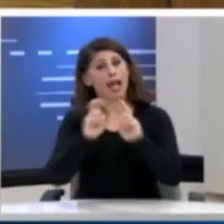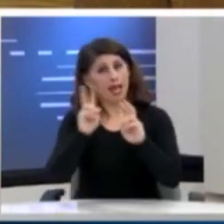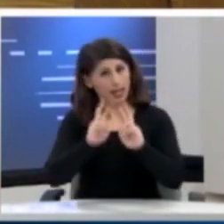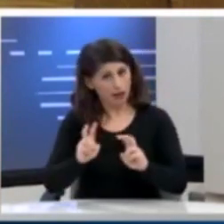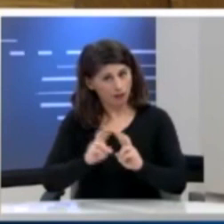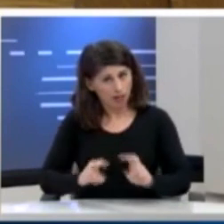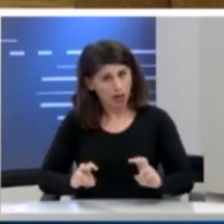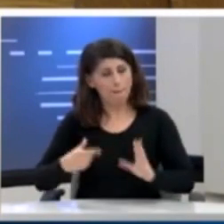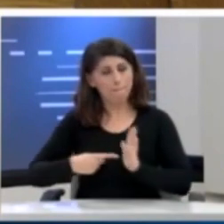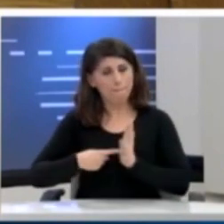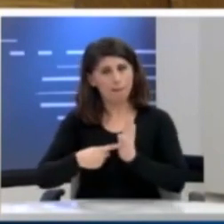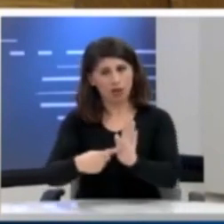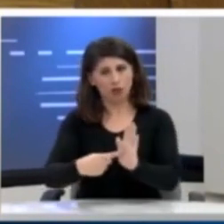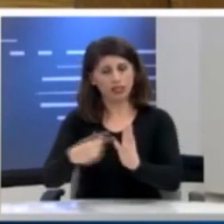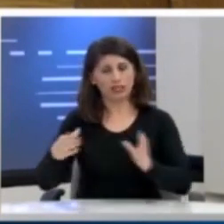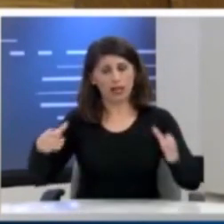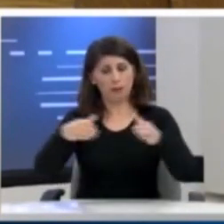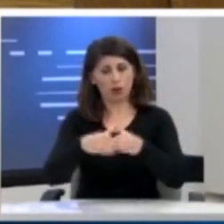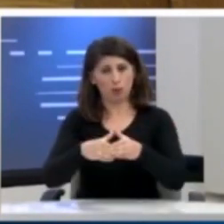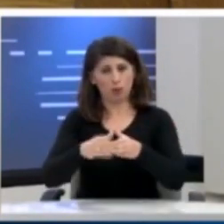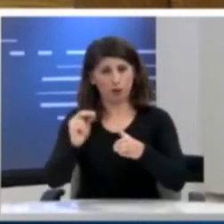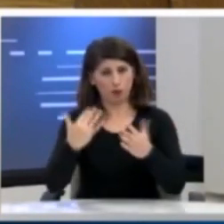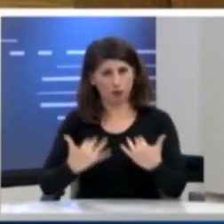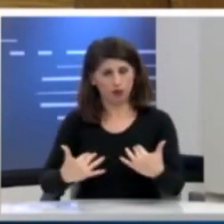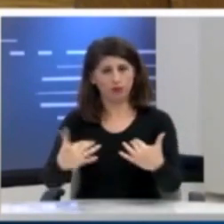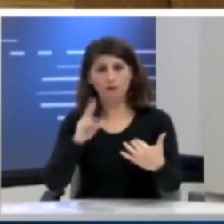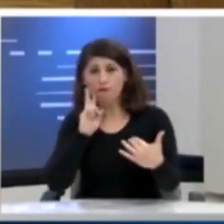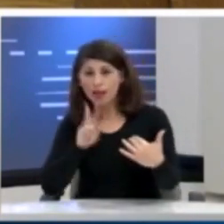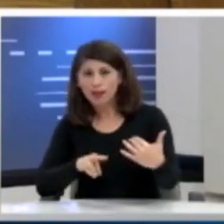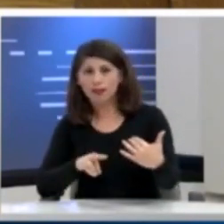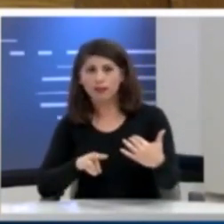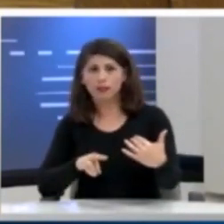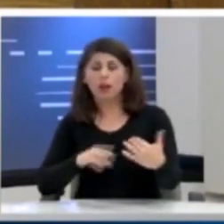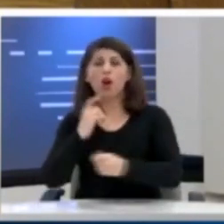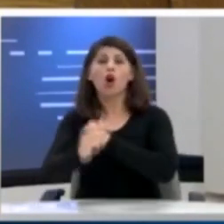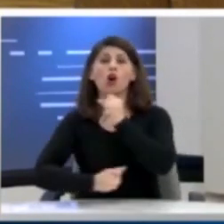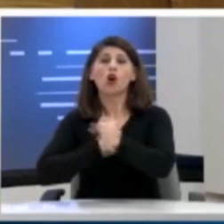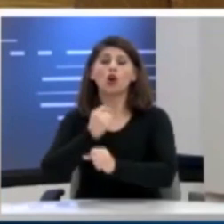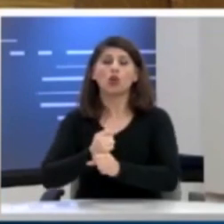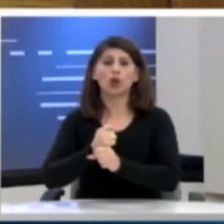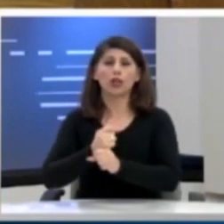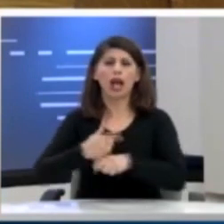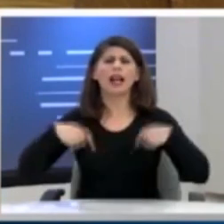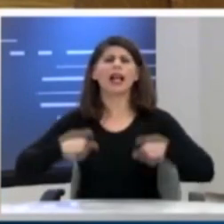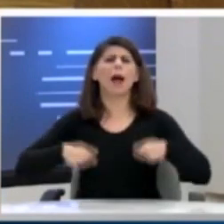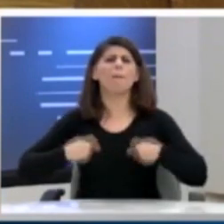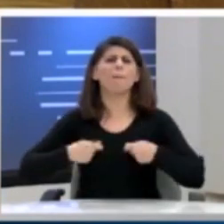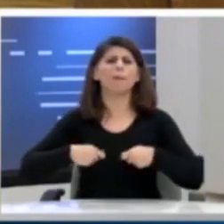στην Επιτροπή της Βουλής φαίνεται ότι στα χρόνια της καπιταλιστικής οικονομικής